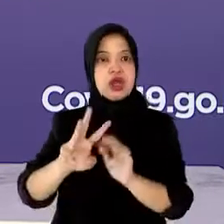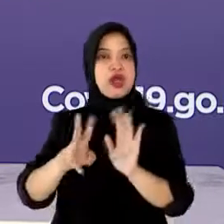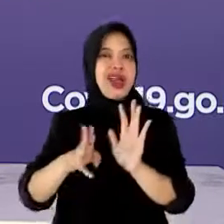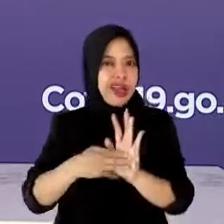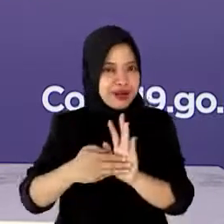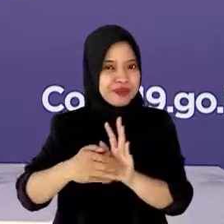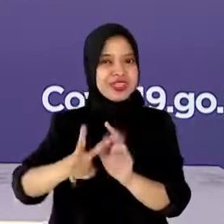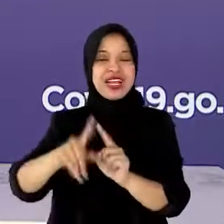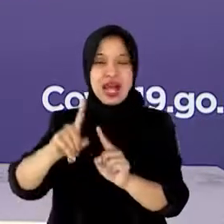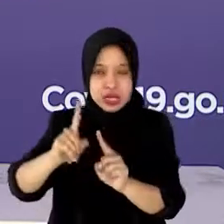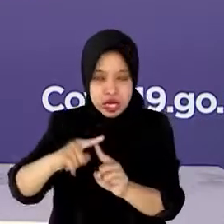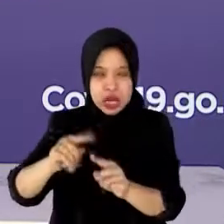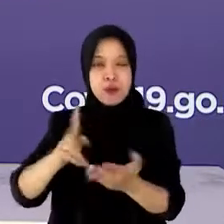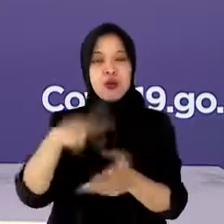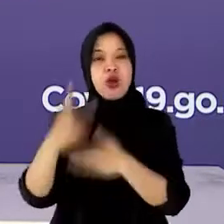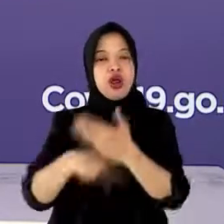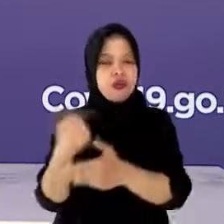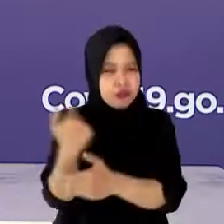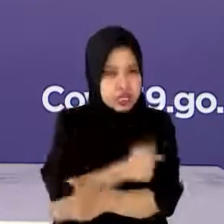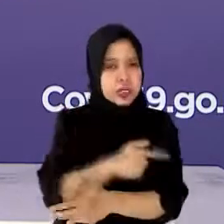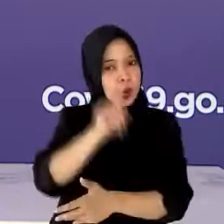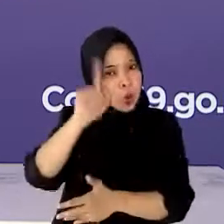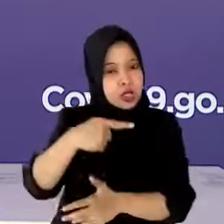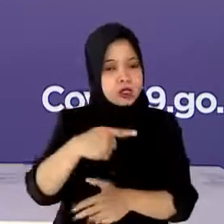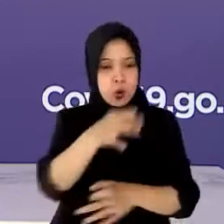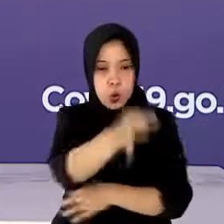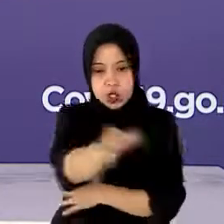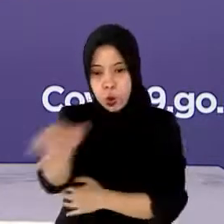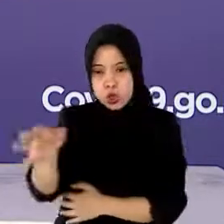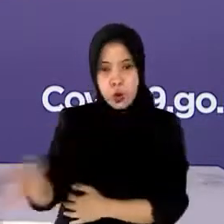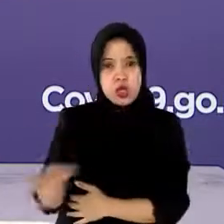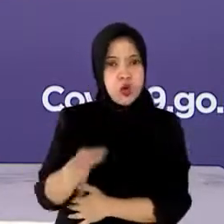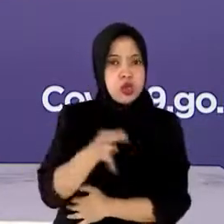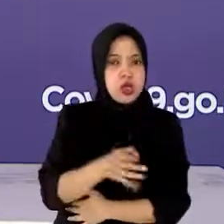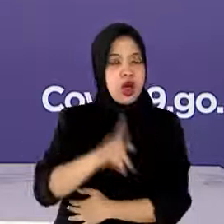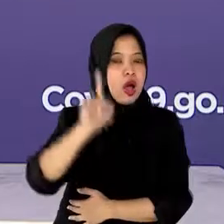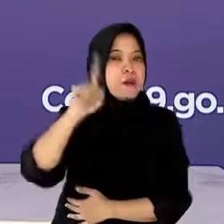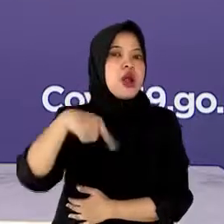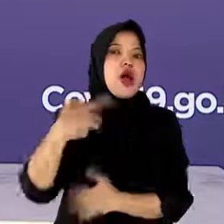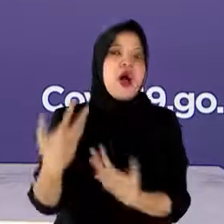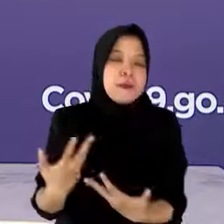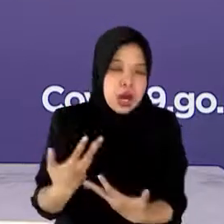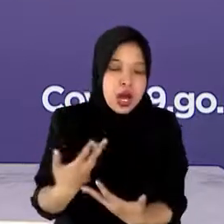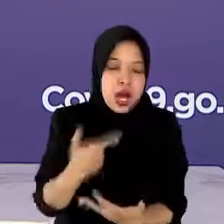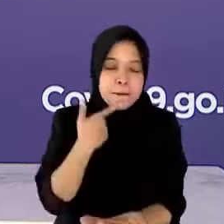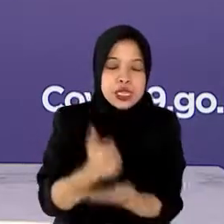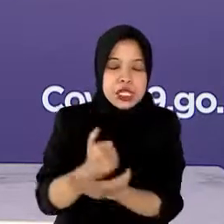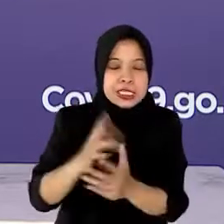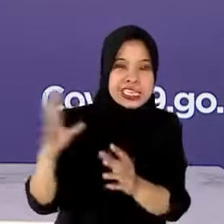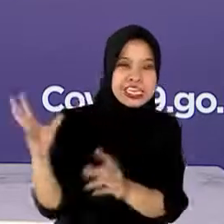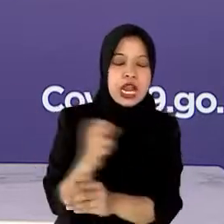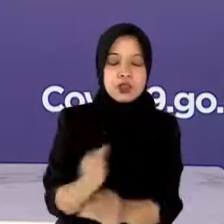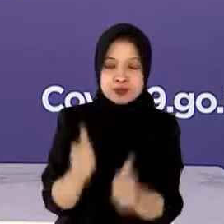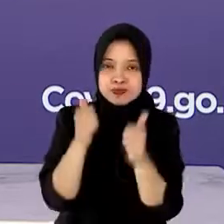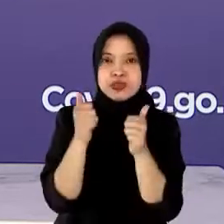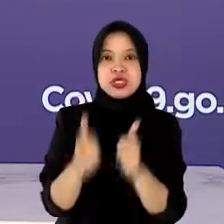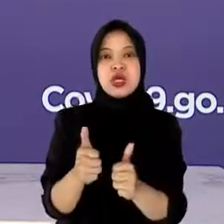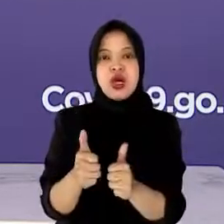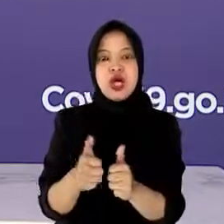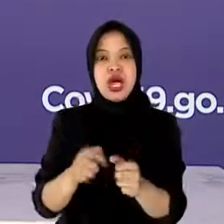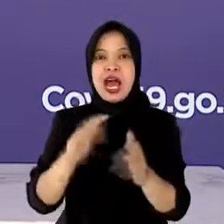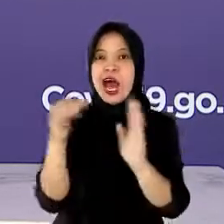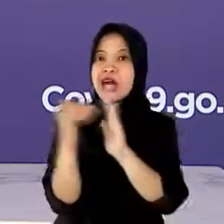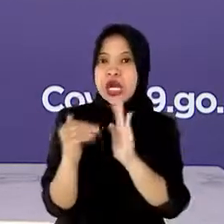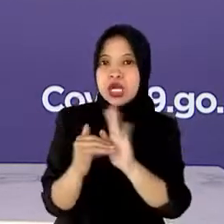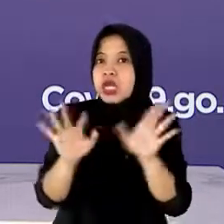m3t dan vaksinasi di tiap kabupaten kota diharapkan kondisi tersebut segera tercapai dengan